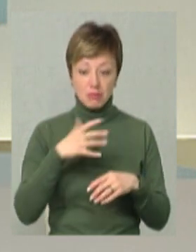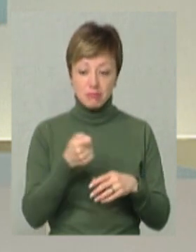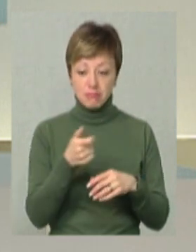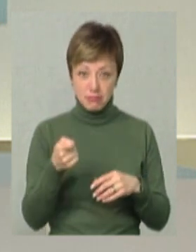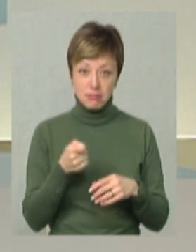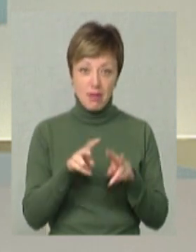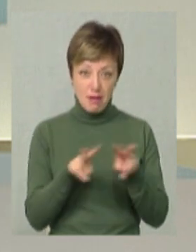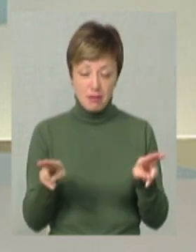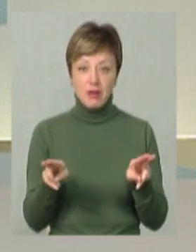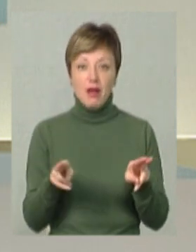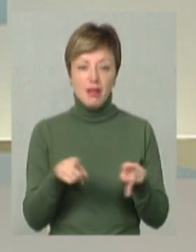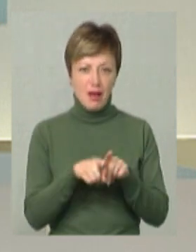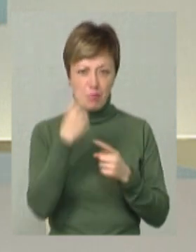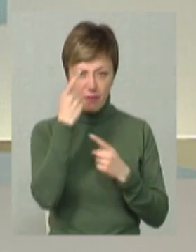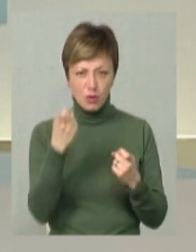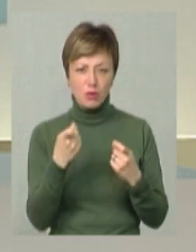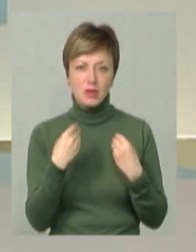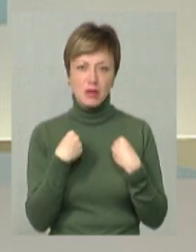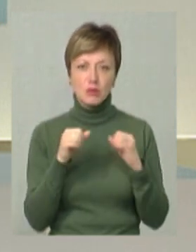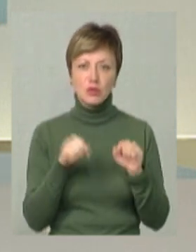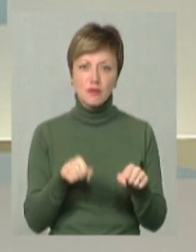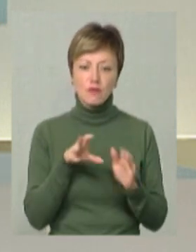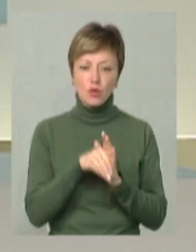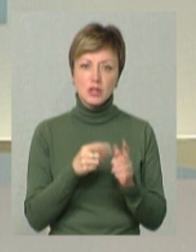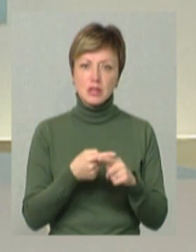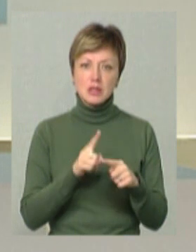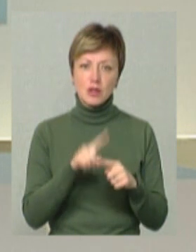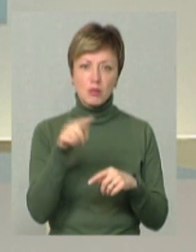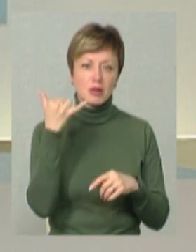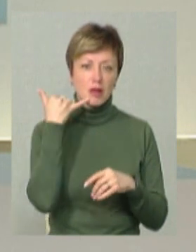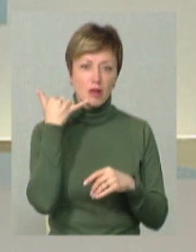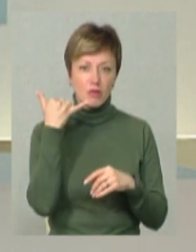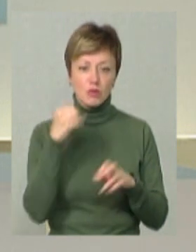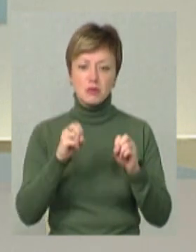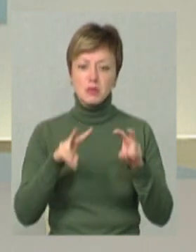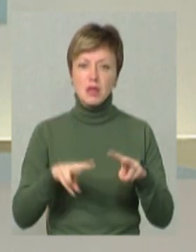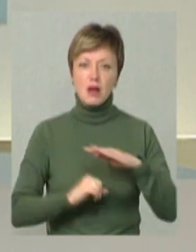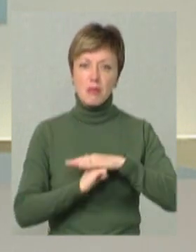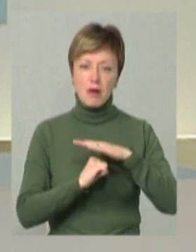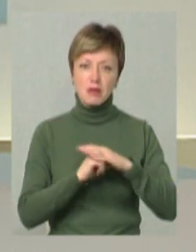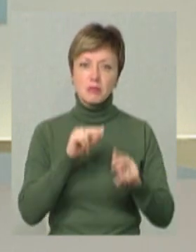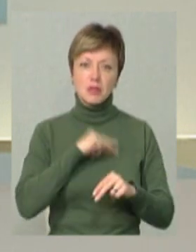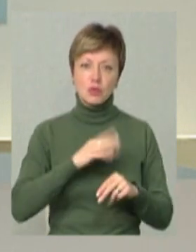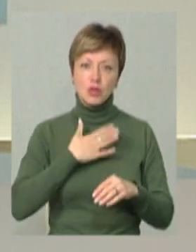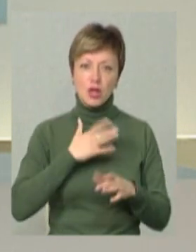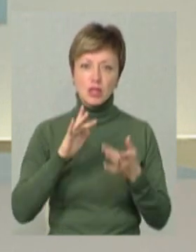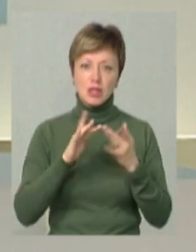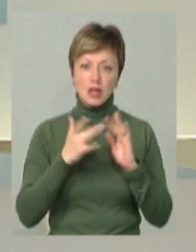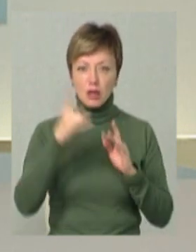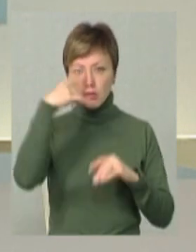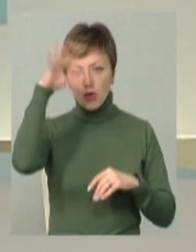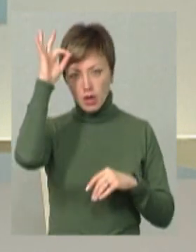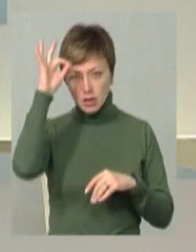набирала. І ось таке повідомлення дає нам можливість вносити ці номери телефонів в спеціальні бази, працює наша кіберполіція, вони